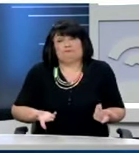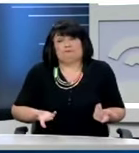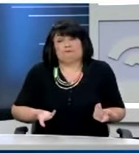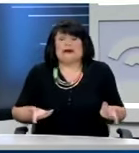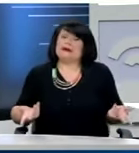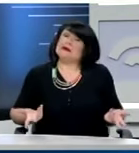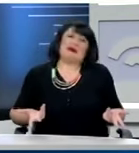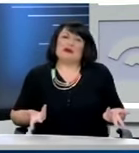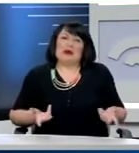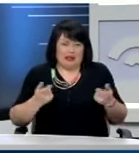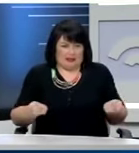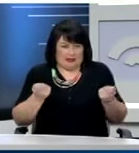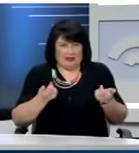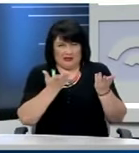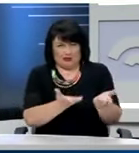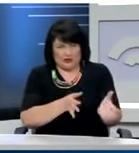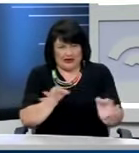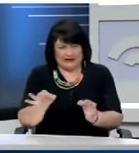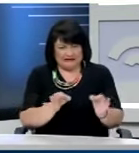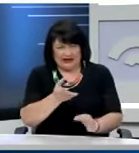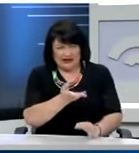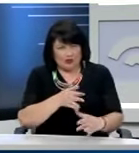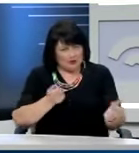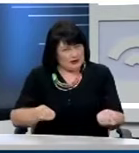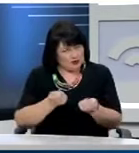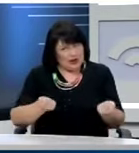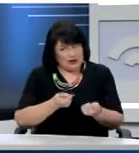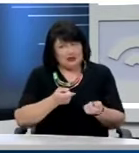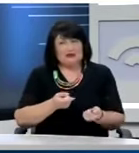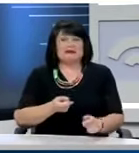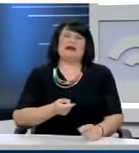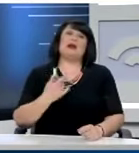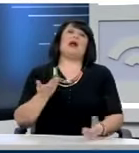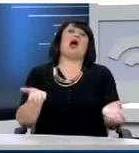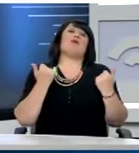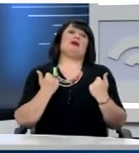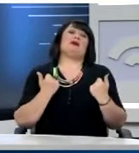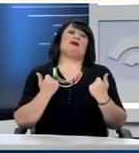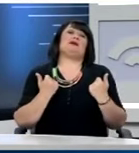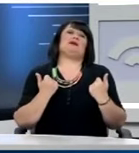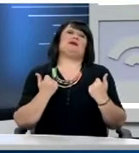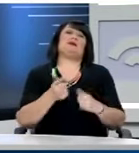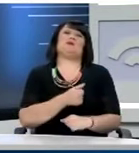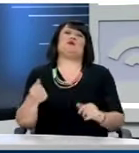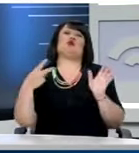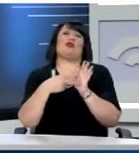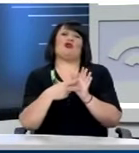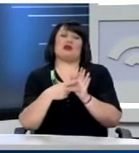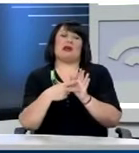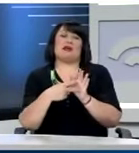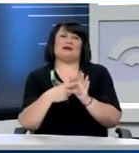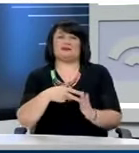ότι θα το υλοποιήσετε αυτό το σχεδιασμό. Θα τον υλοποιήσετε ή δεν θα τον υλοποιήσετε και θα μείνετε μόνο στις 2.000. Και σε